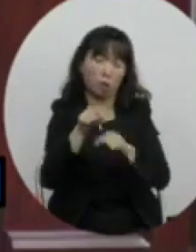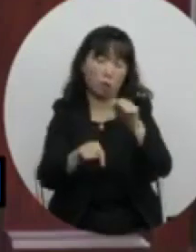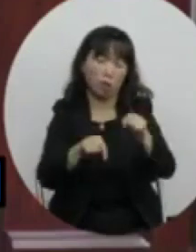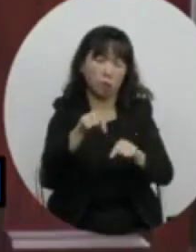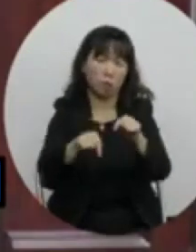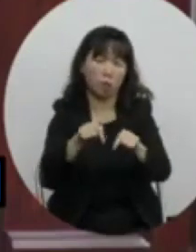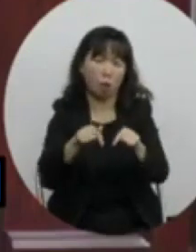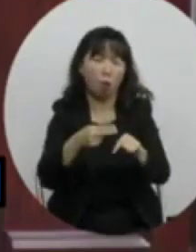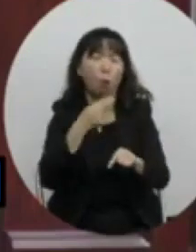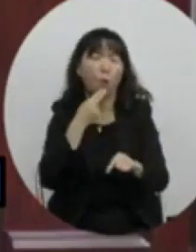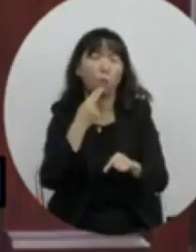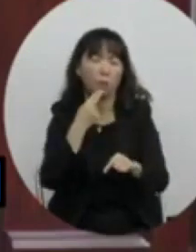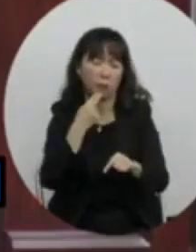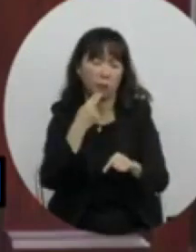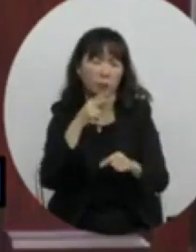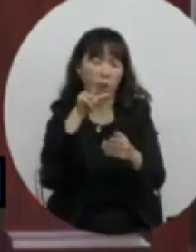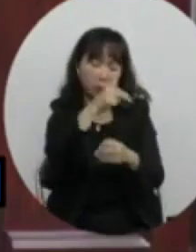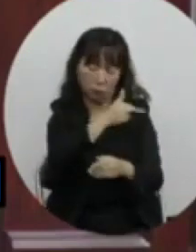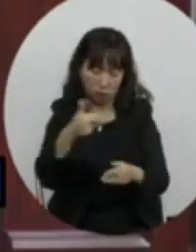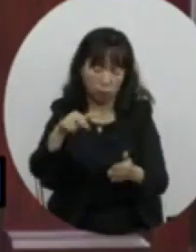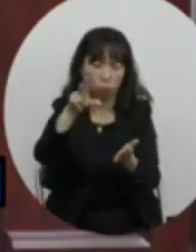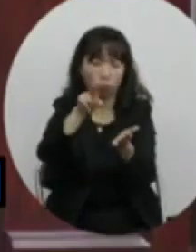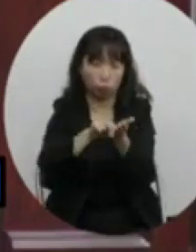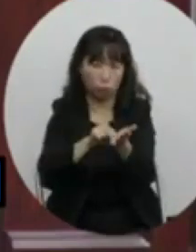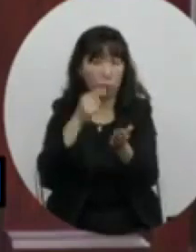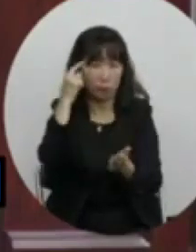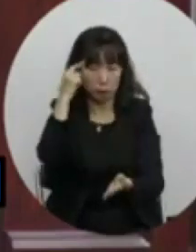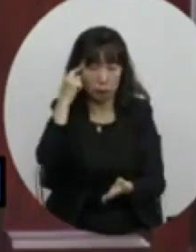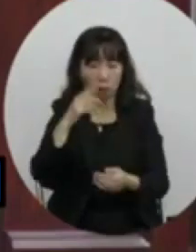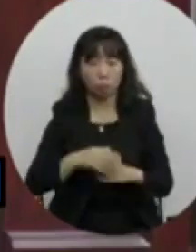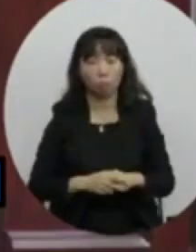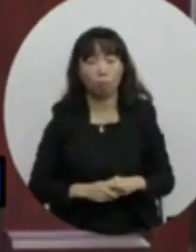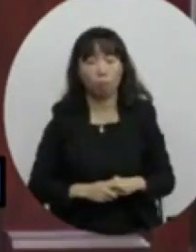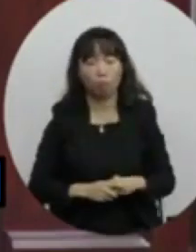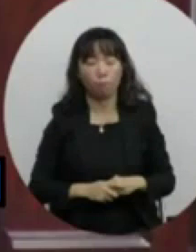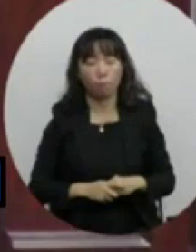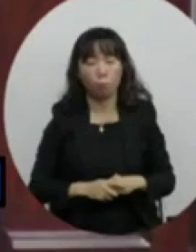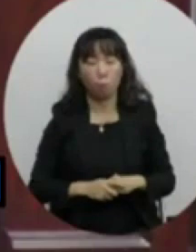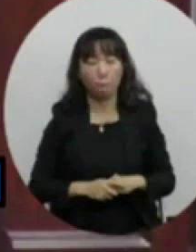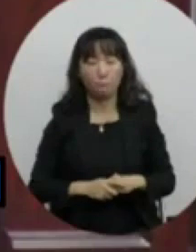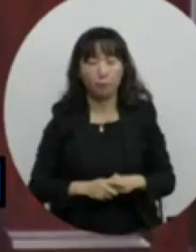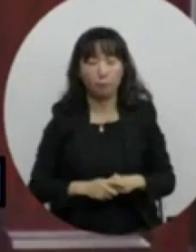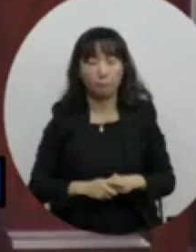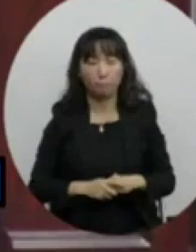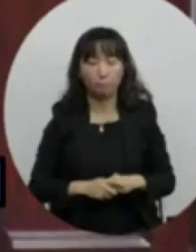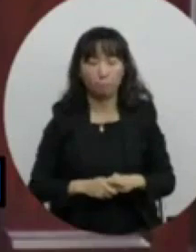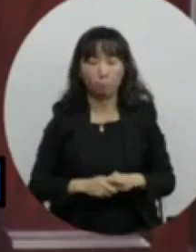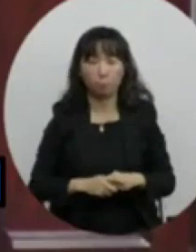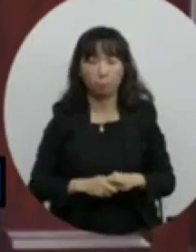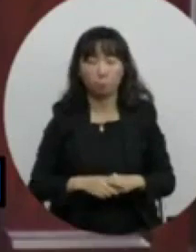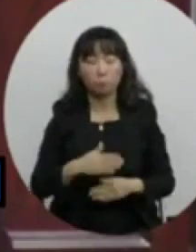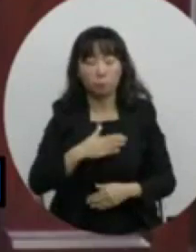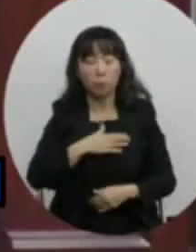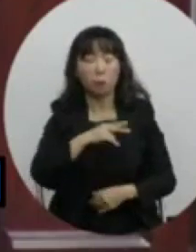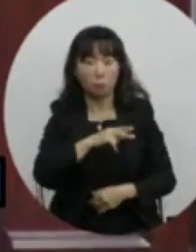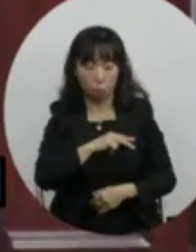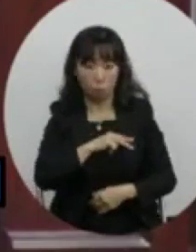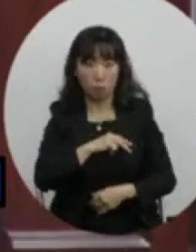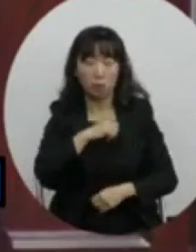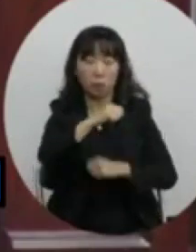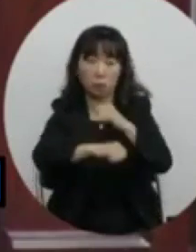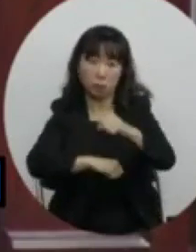것이 여주시 발전의 가장 큰 걸림돌이 아닌가 생각됩니다. 본 의원은 이미